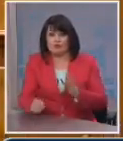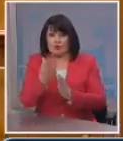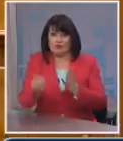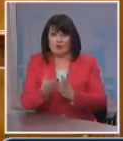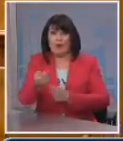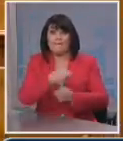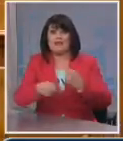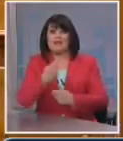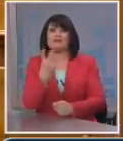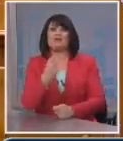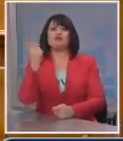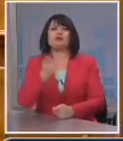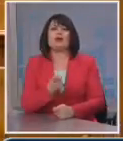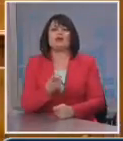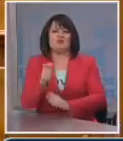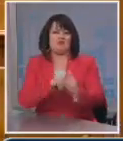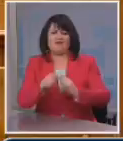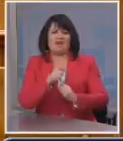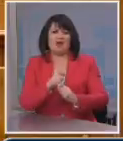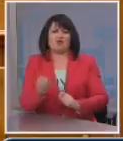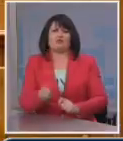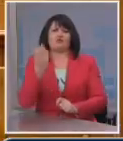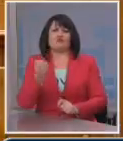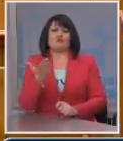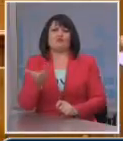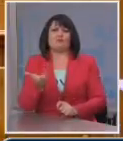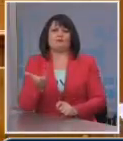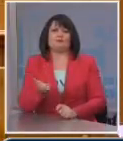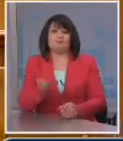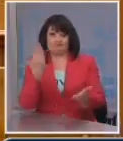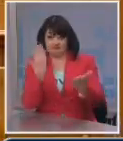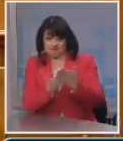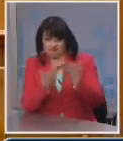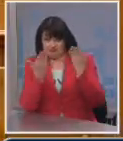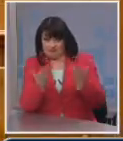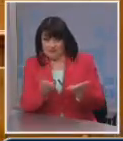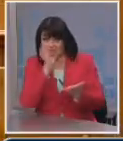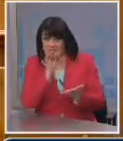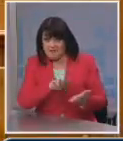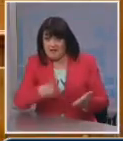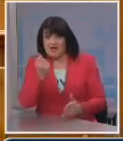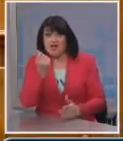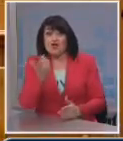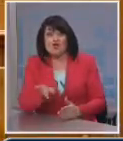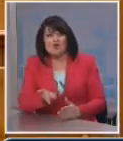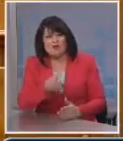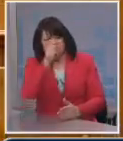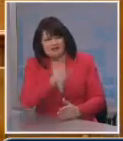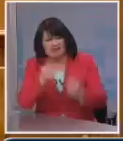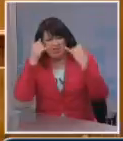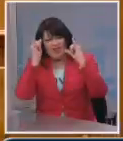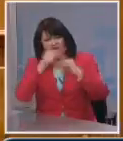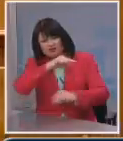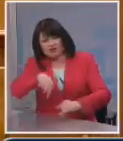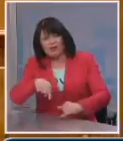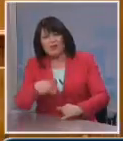μειώθηκαν κατά 20% το ίδιο χρονικό διάστημα. Αυτή είναι η εικόνα στην πραγματική οικονομία. Και έχετε το θράσος να έρχεστε εδώ